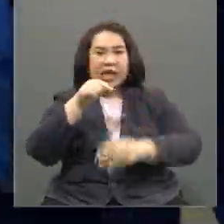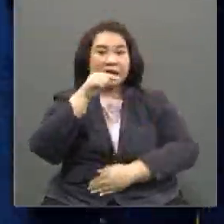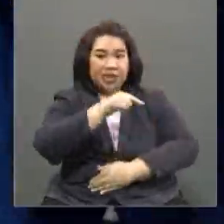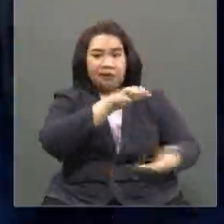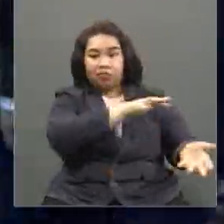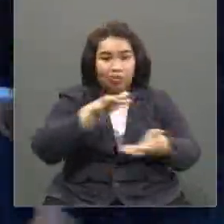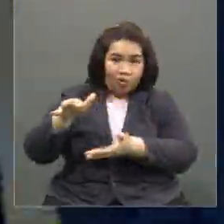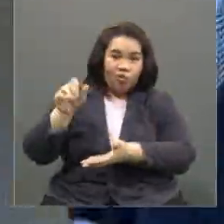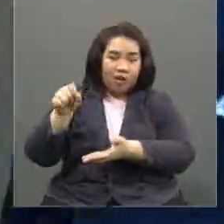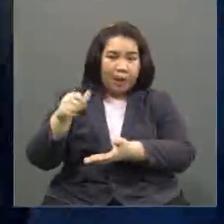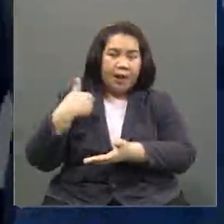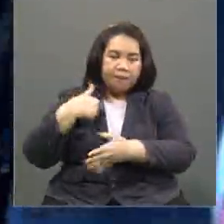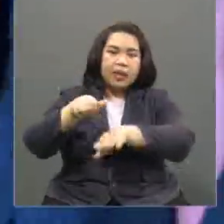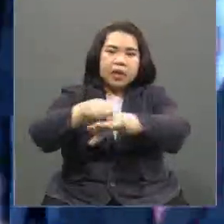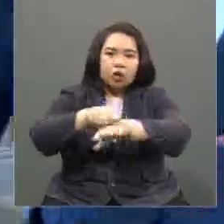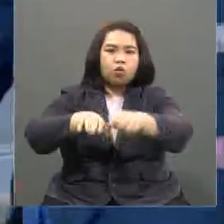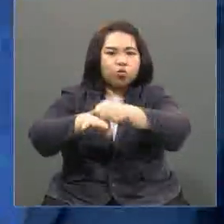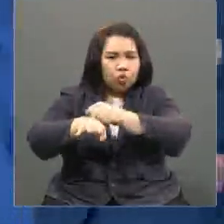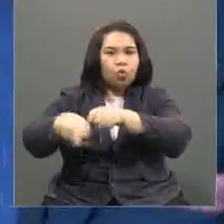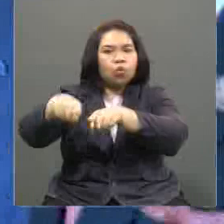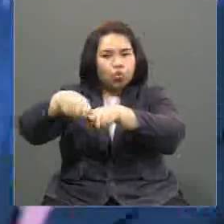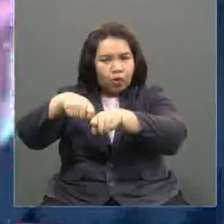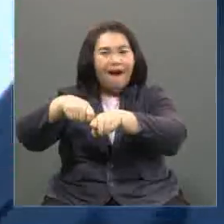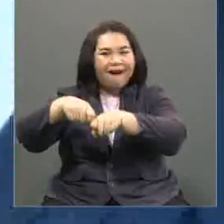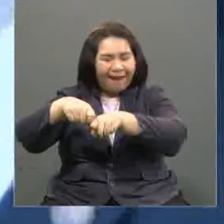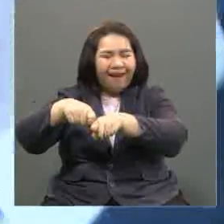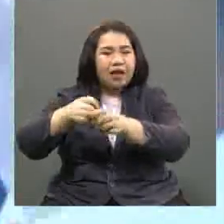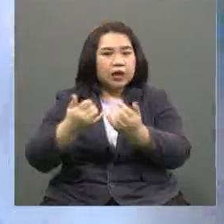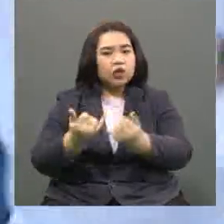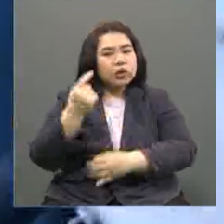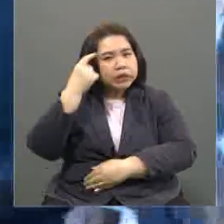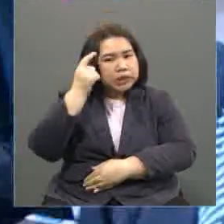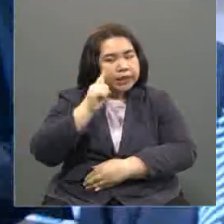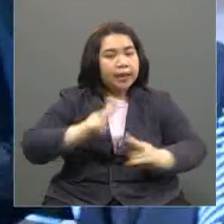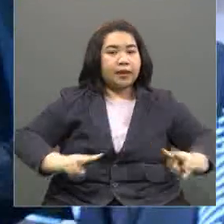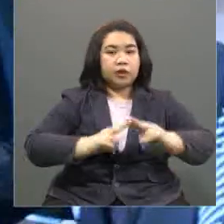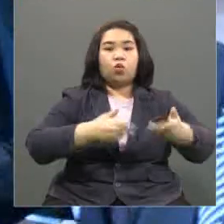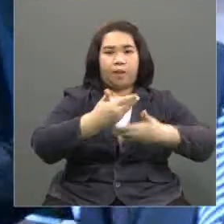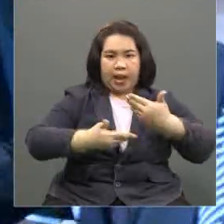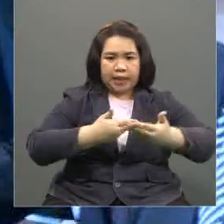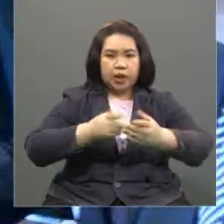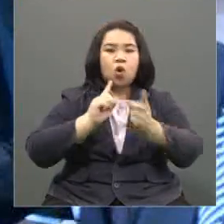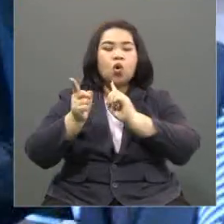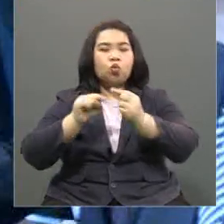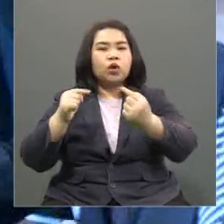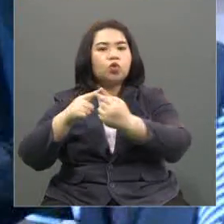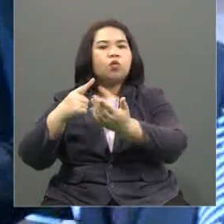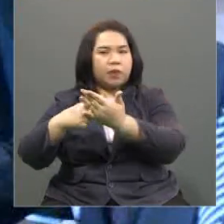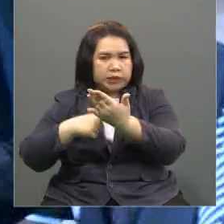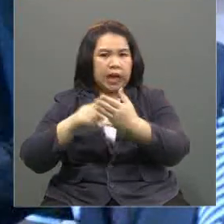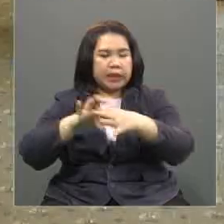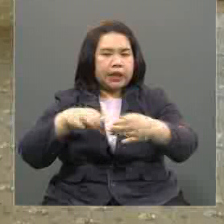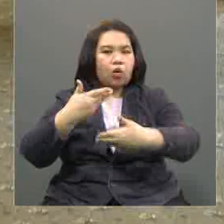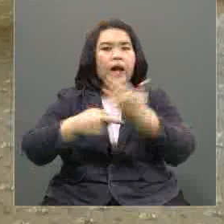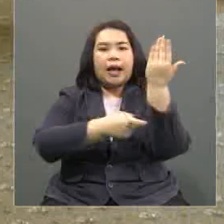มีโรงงานผลิตถุงมือและถุงยางอนามัยจึงได้ประสานเจ้าหน้าที่กระทรวงพาณิชย์ค่ะให้ติดต่อในเรื่องของการขายยางพารา